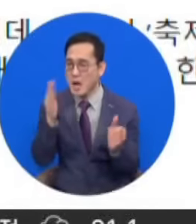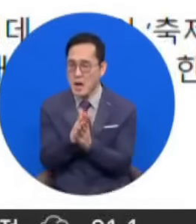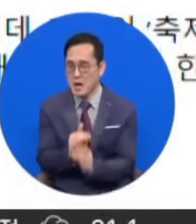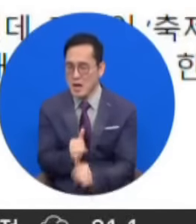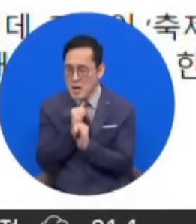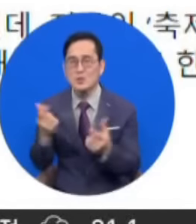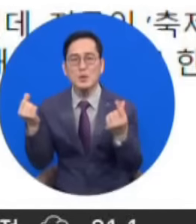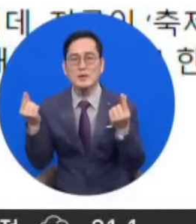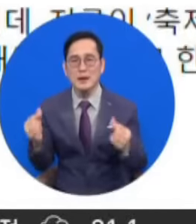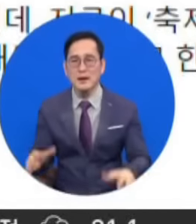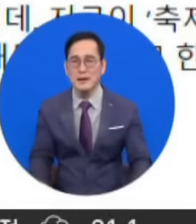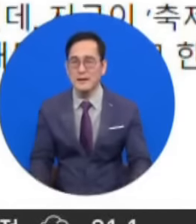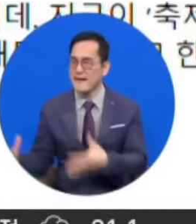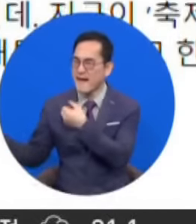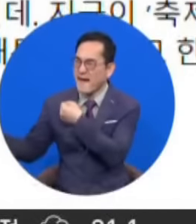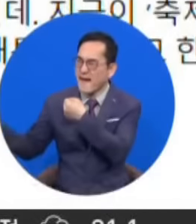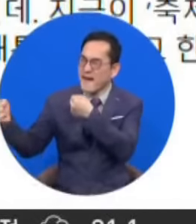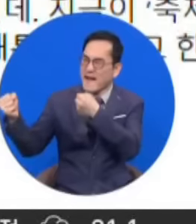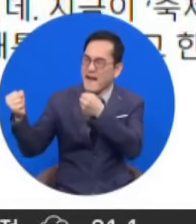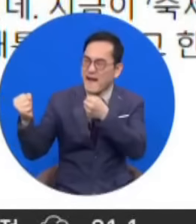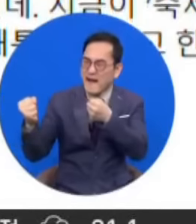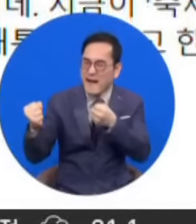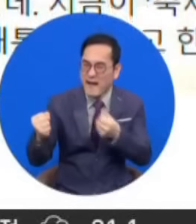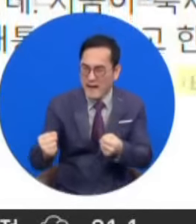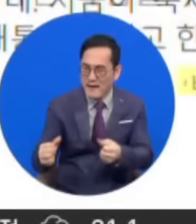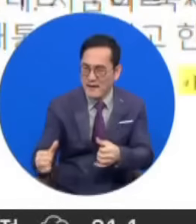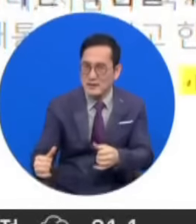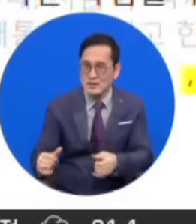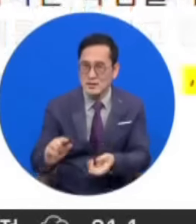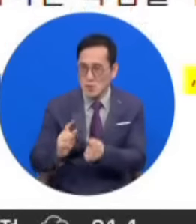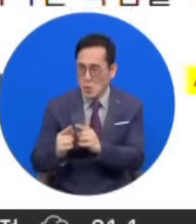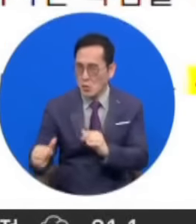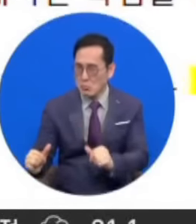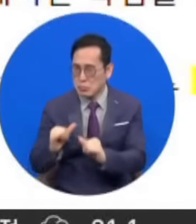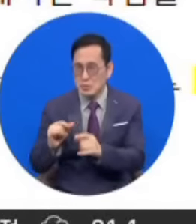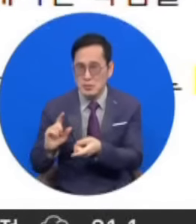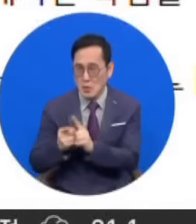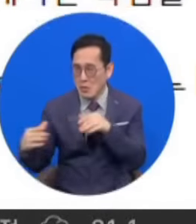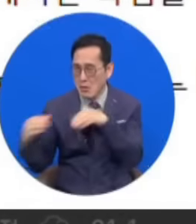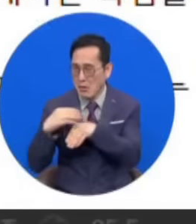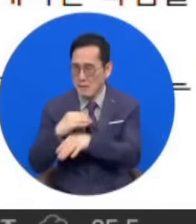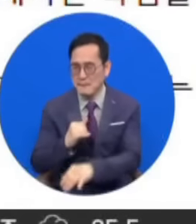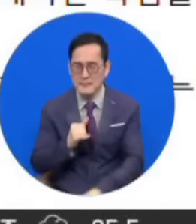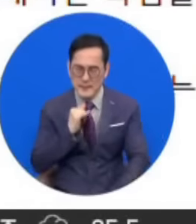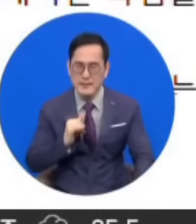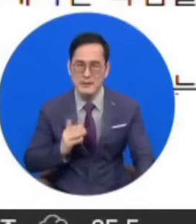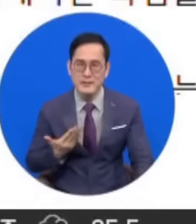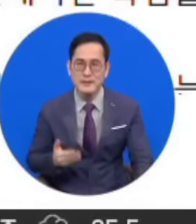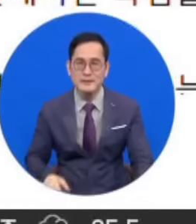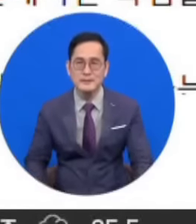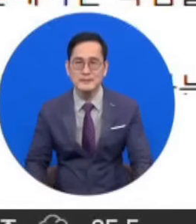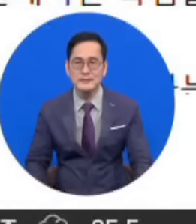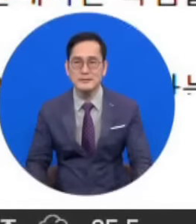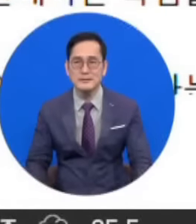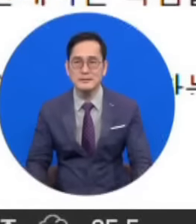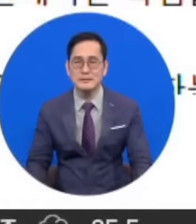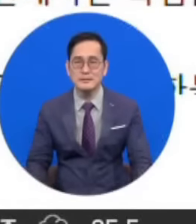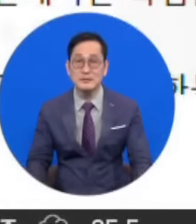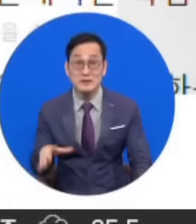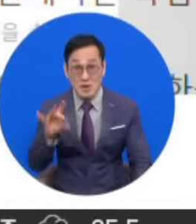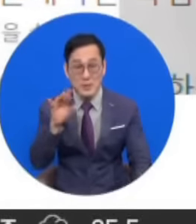끌어안고 물속에 뛰어드는 거예요. 그러면 이 전당대회가 어떻게 해서 시작이 됐냐? 사실은 원희룡 후보가 나올지 안